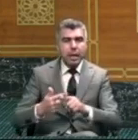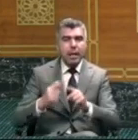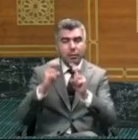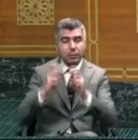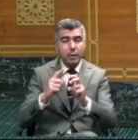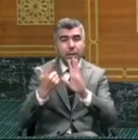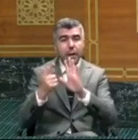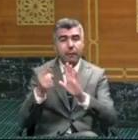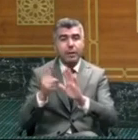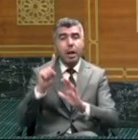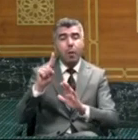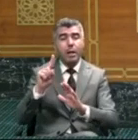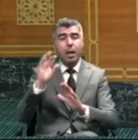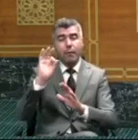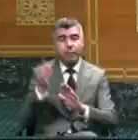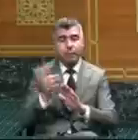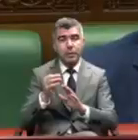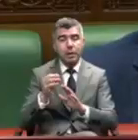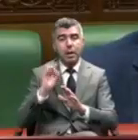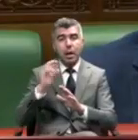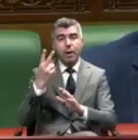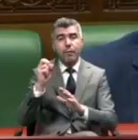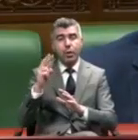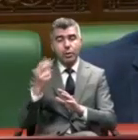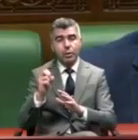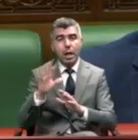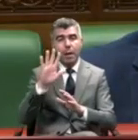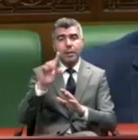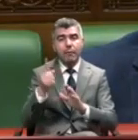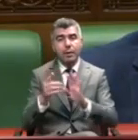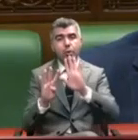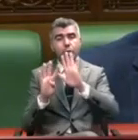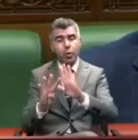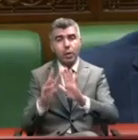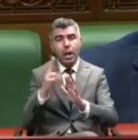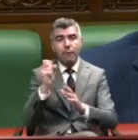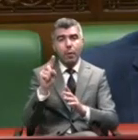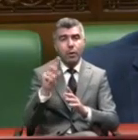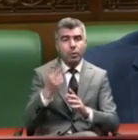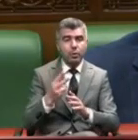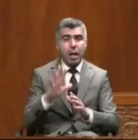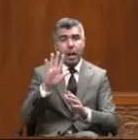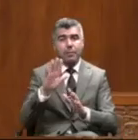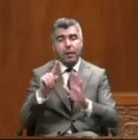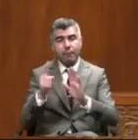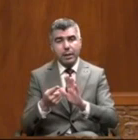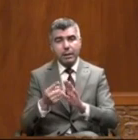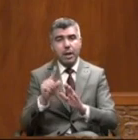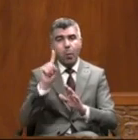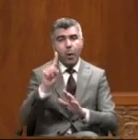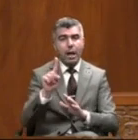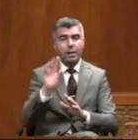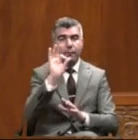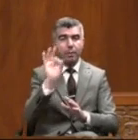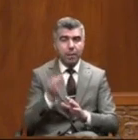سنه 20 الى 5.9 خلال سنه 21 وخمسه فاصله واحد